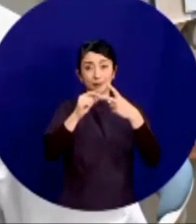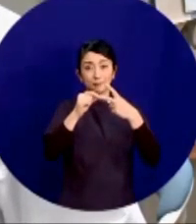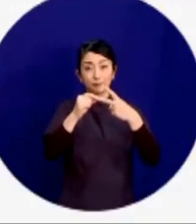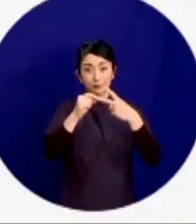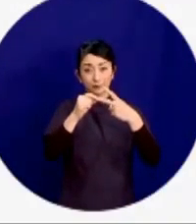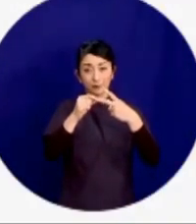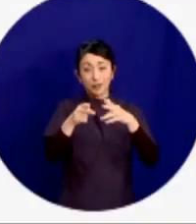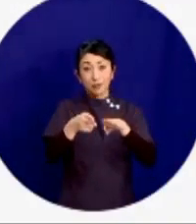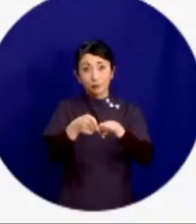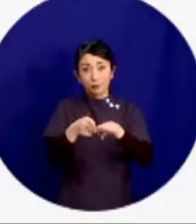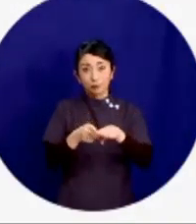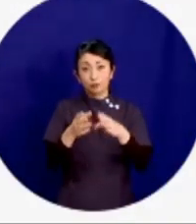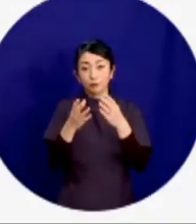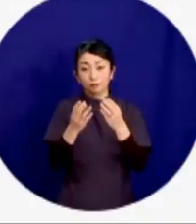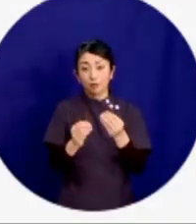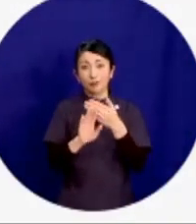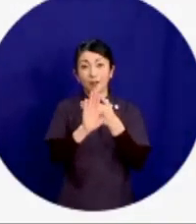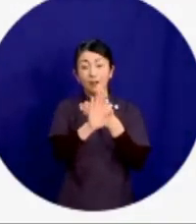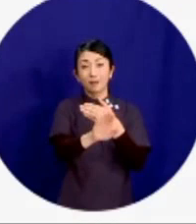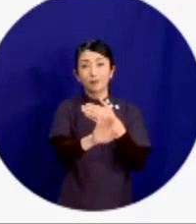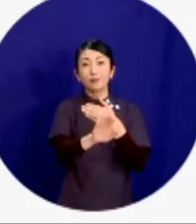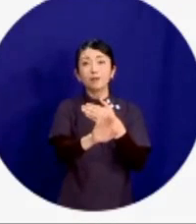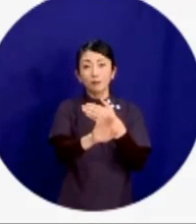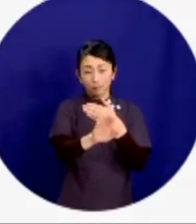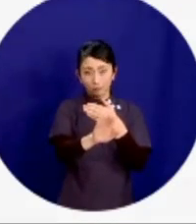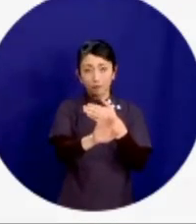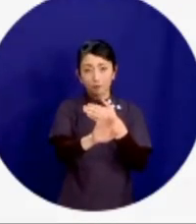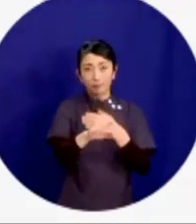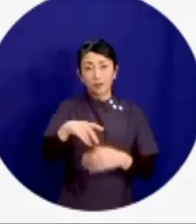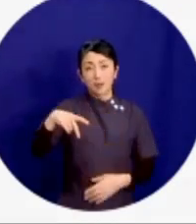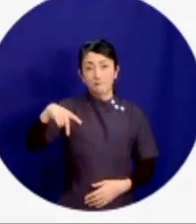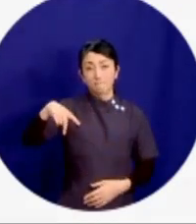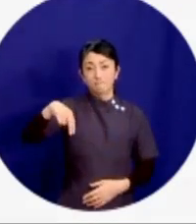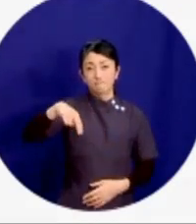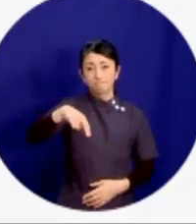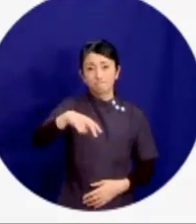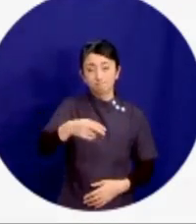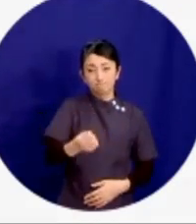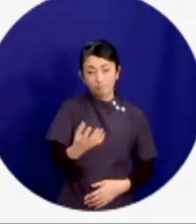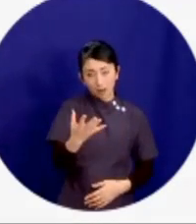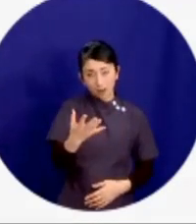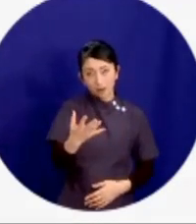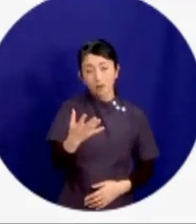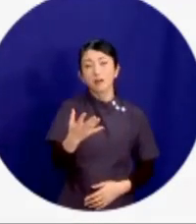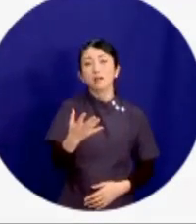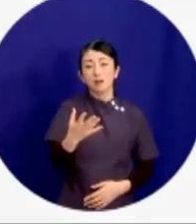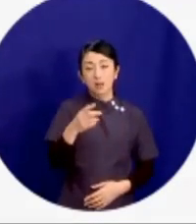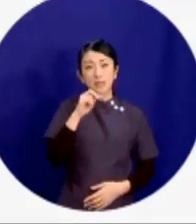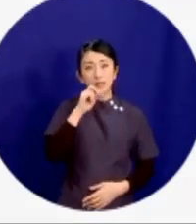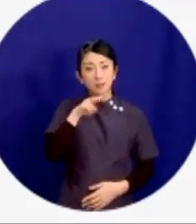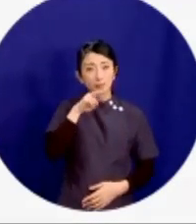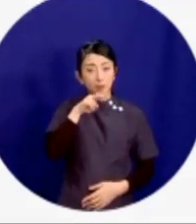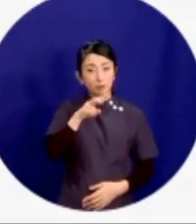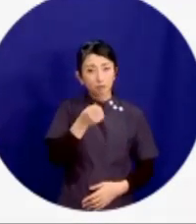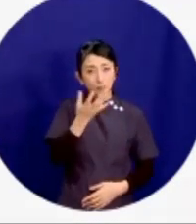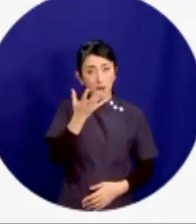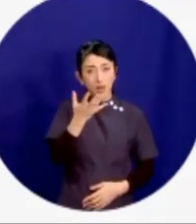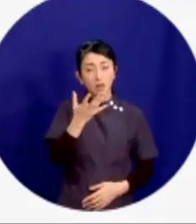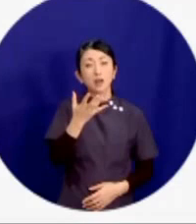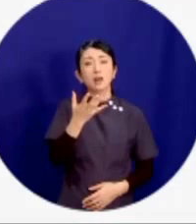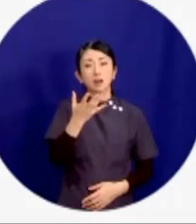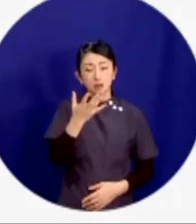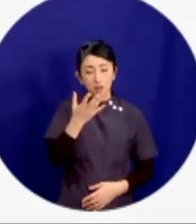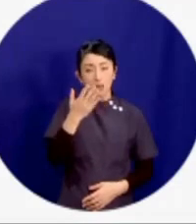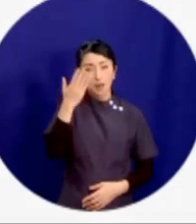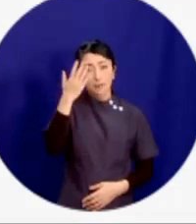つは手術の後に後遺症が残るんではないか、体が動かなくなるんではないか、あるいは言葉が喋れなくなる